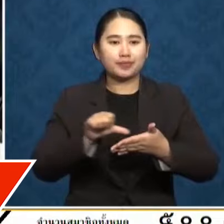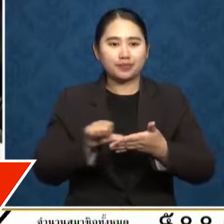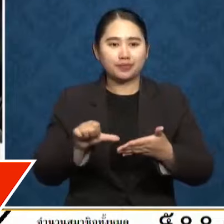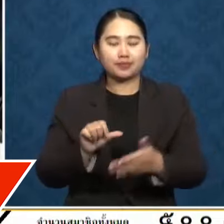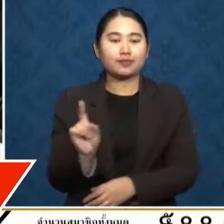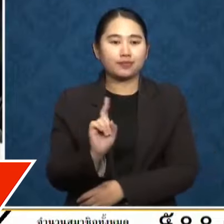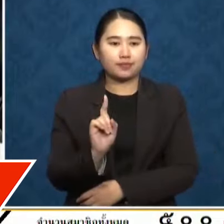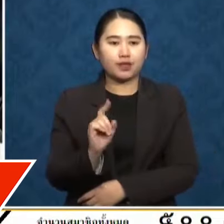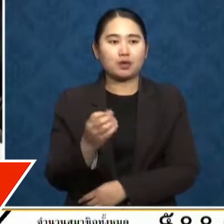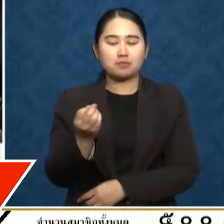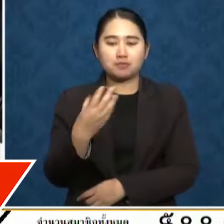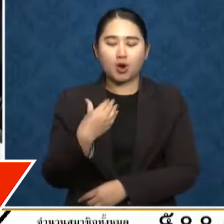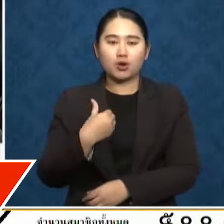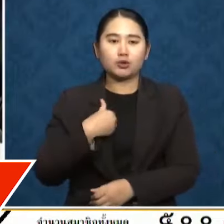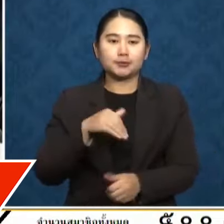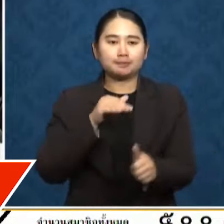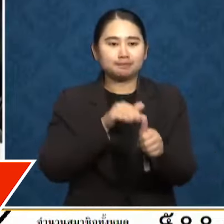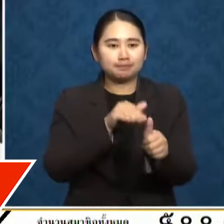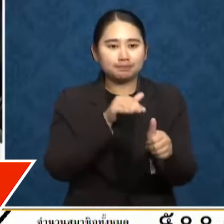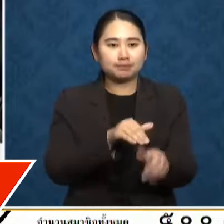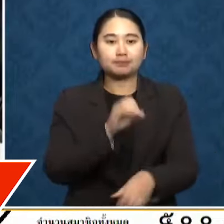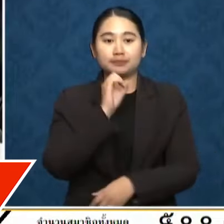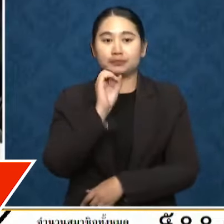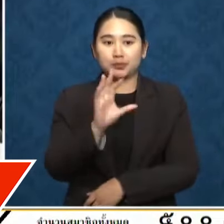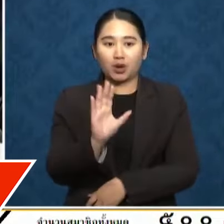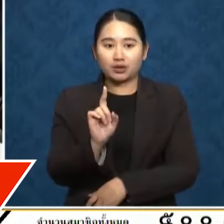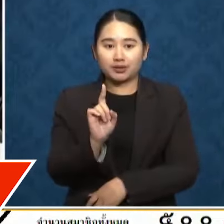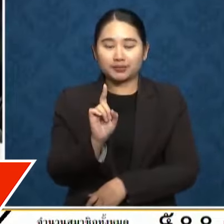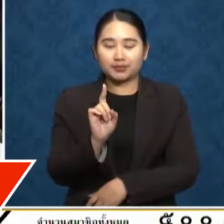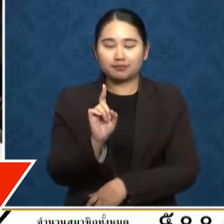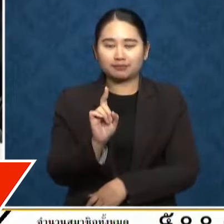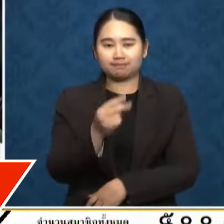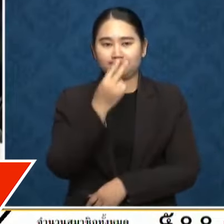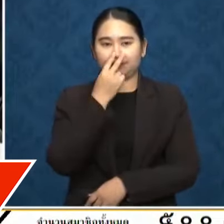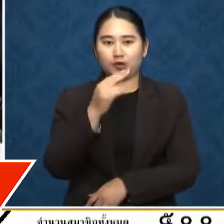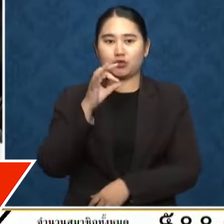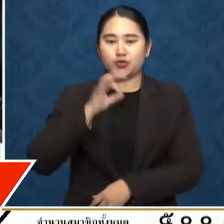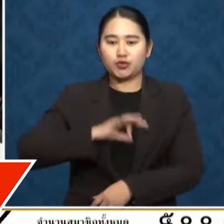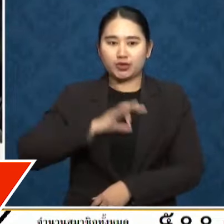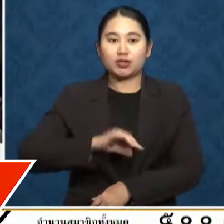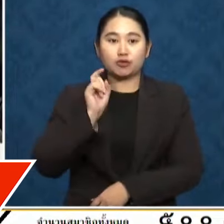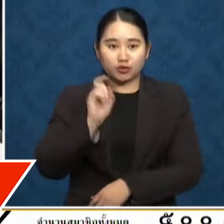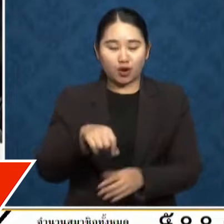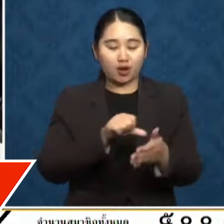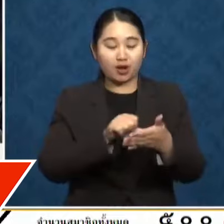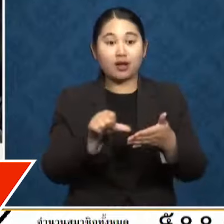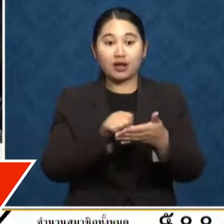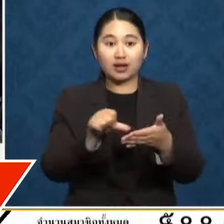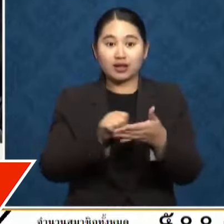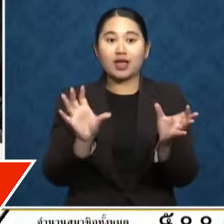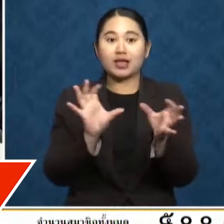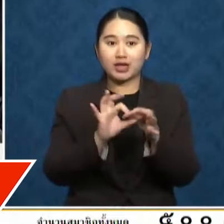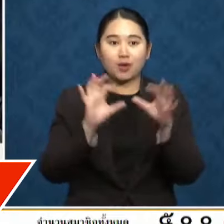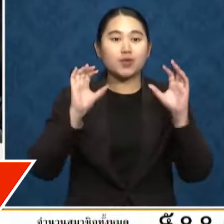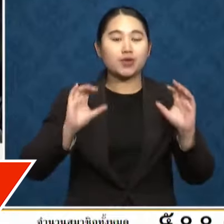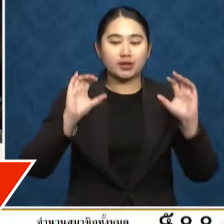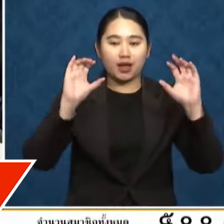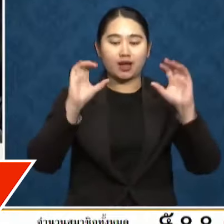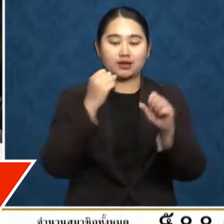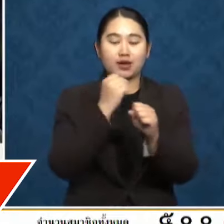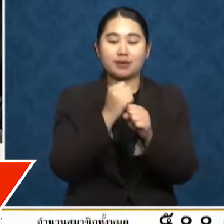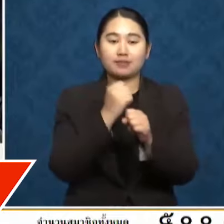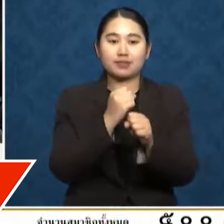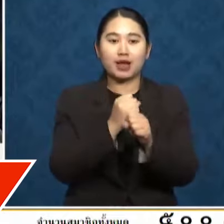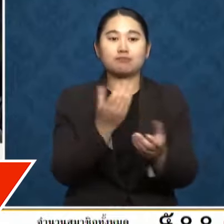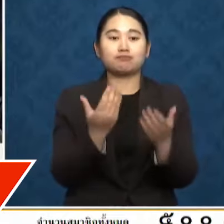ที่ท่านทวงติงว่ามันจะต้องมีการแ้ไขและเกี่ยวข้องกับหน่วยราชการต่างๆ